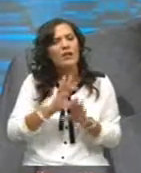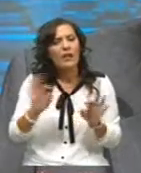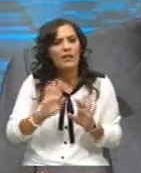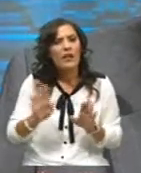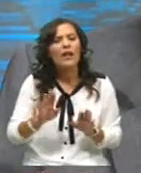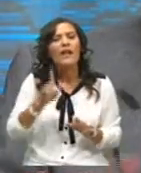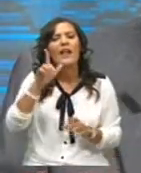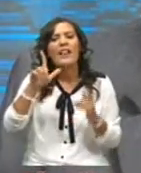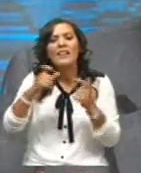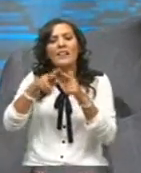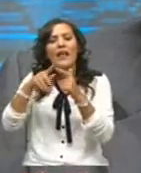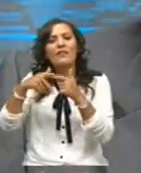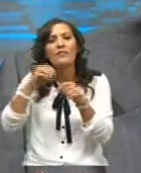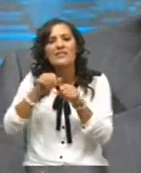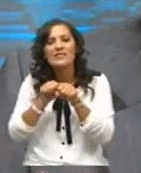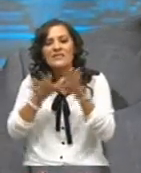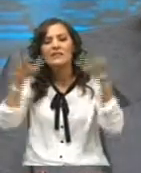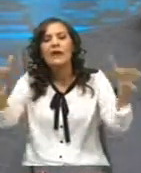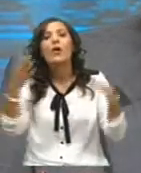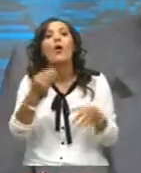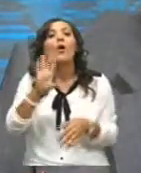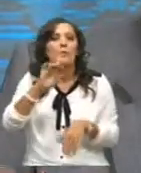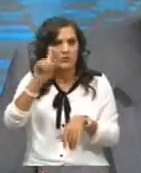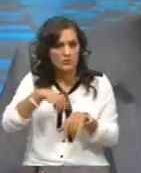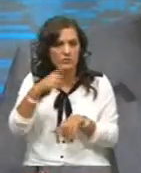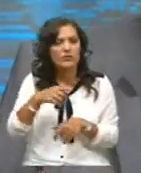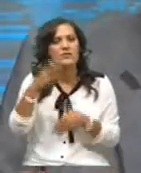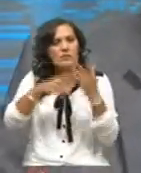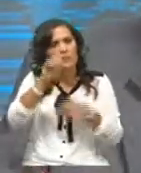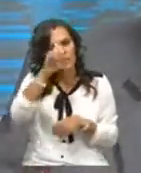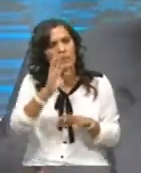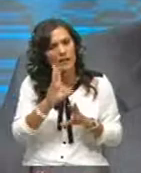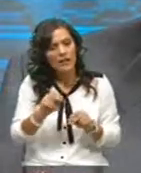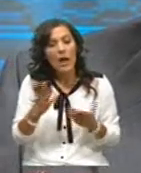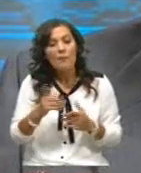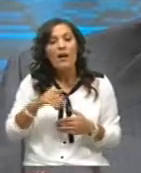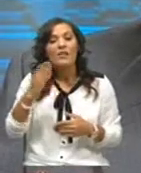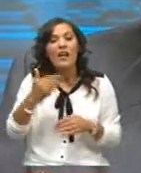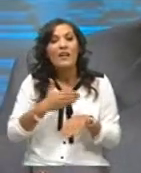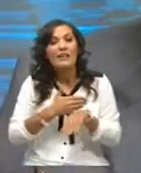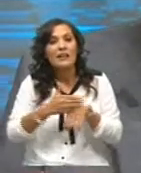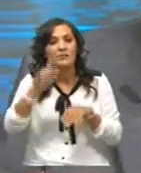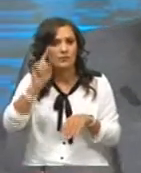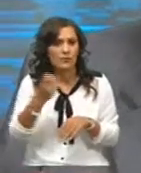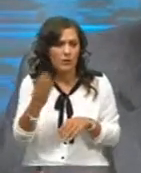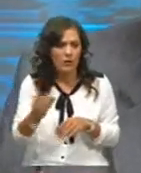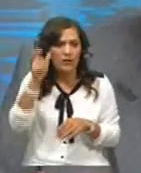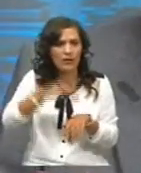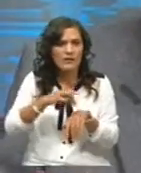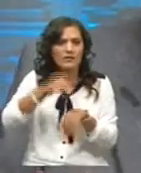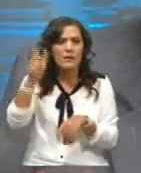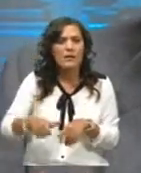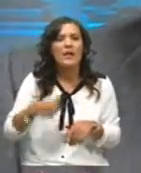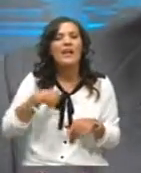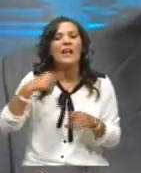lenf nodlarına atlama etrafa yayılma olmadığı sürece Ama ilerlemiş vakalarda da Medikal